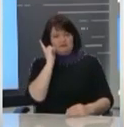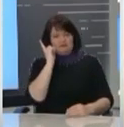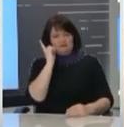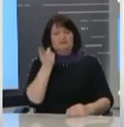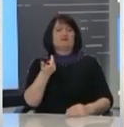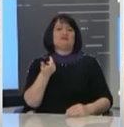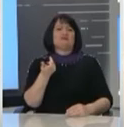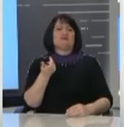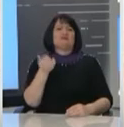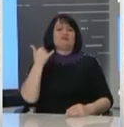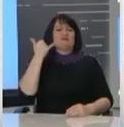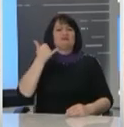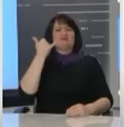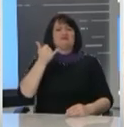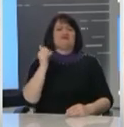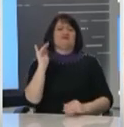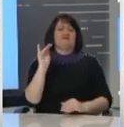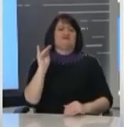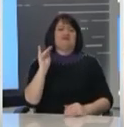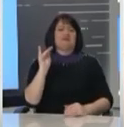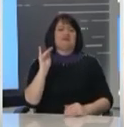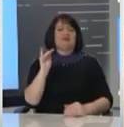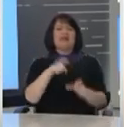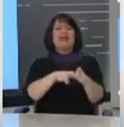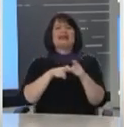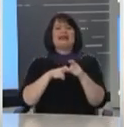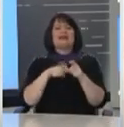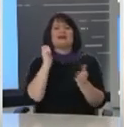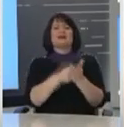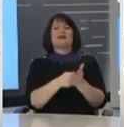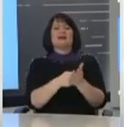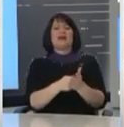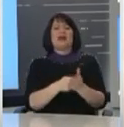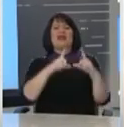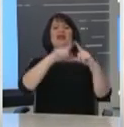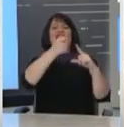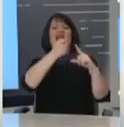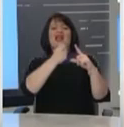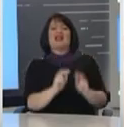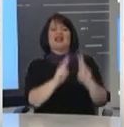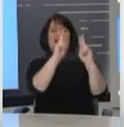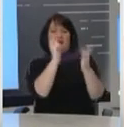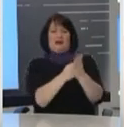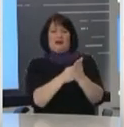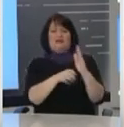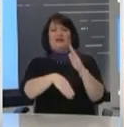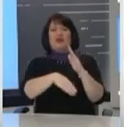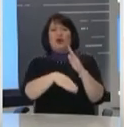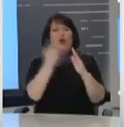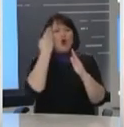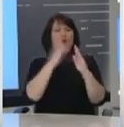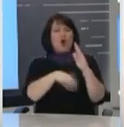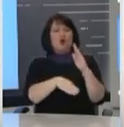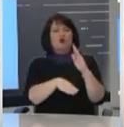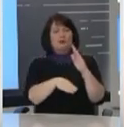λύσεις από εταιρείες οι οποίες αγοράζουν ρεύμα από τη ΔΕΗ, φτηνότερα από το κόστος και